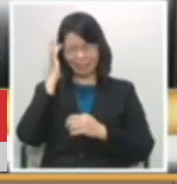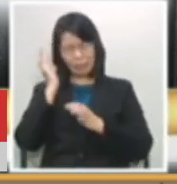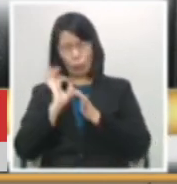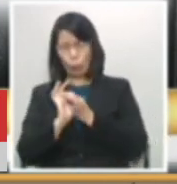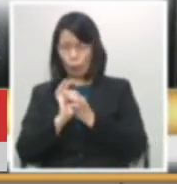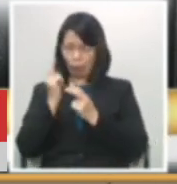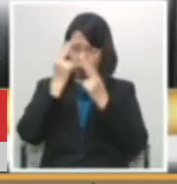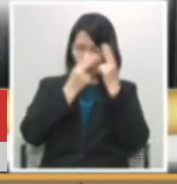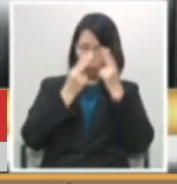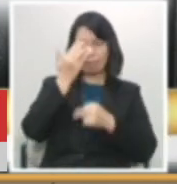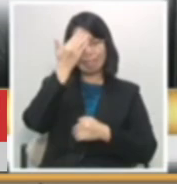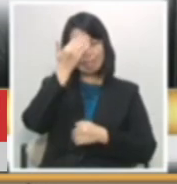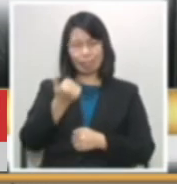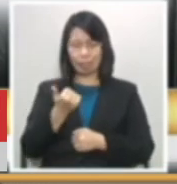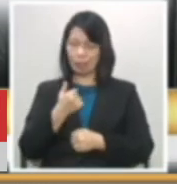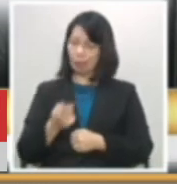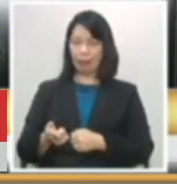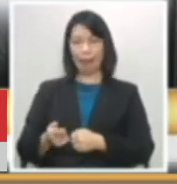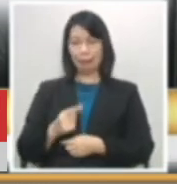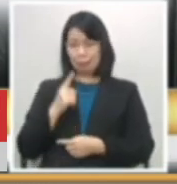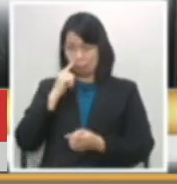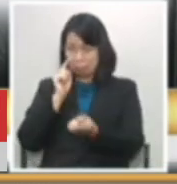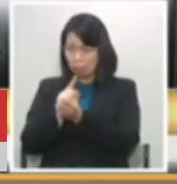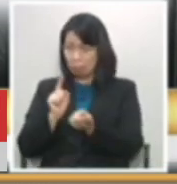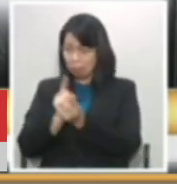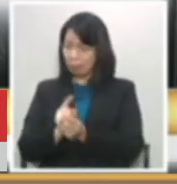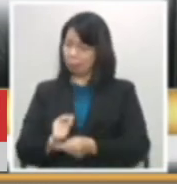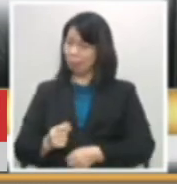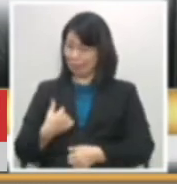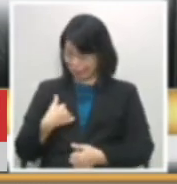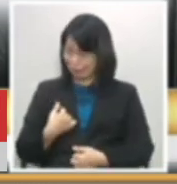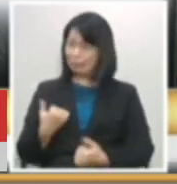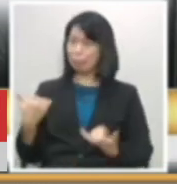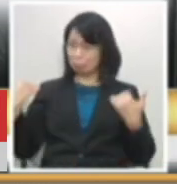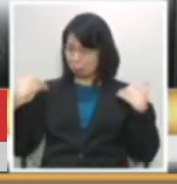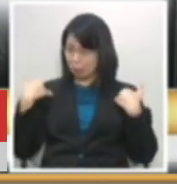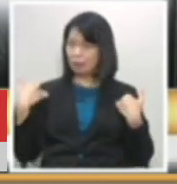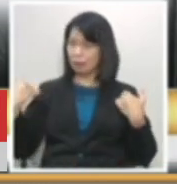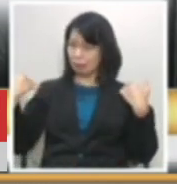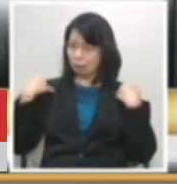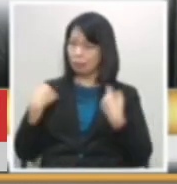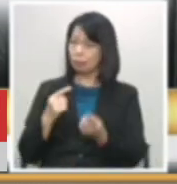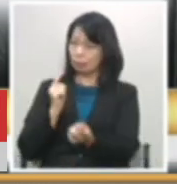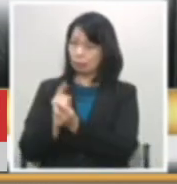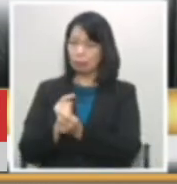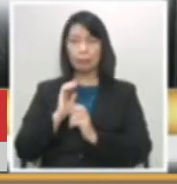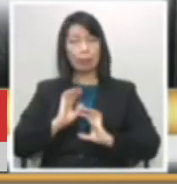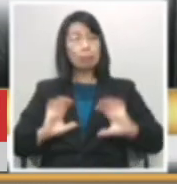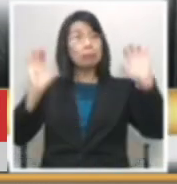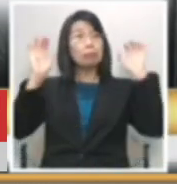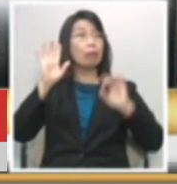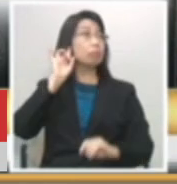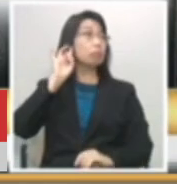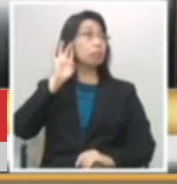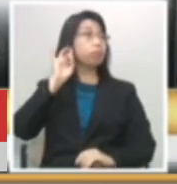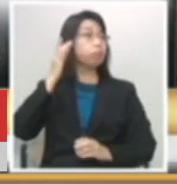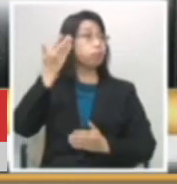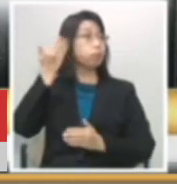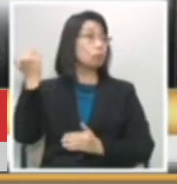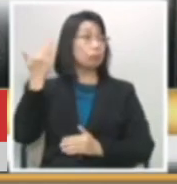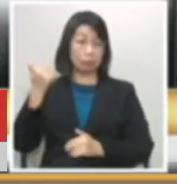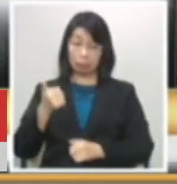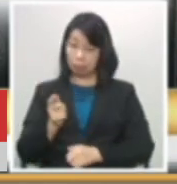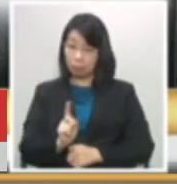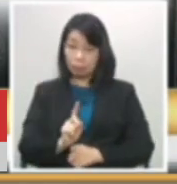าเชื่อว่าจะเกิดขึ้นในปัจจุบันนี้ใช่ไหมคะแต่ยังมีอยู่ค่ะรัฐบาลเห็นสิ่งนี้บ้างหรือไม่เราเป็นห่ว